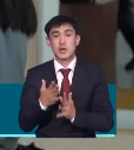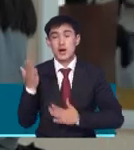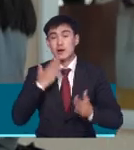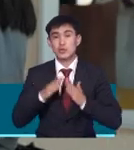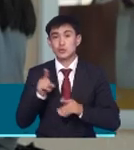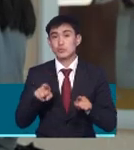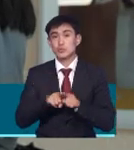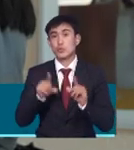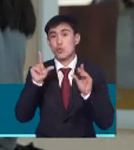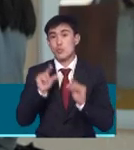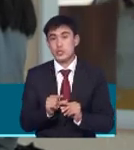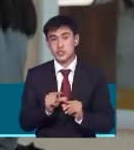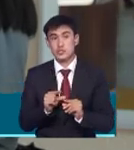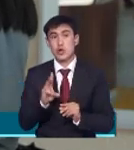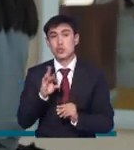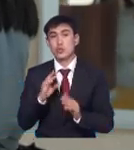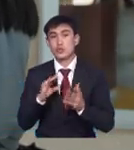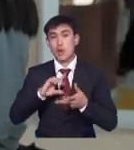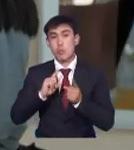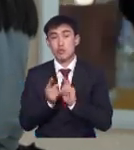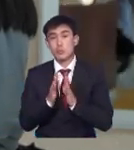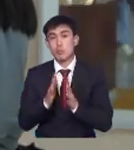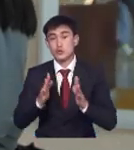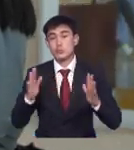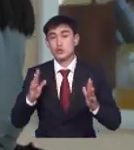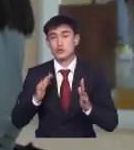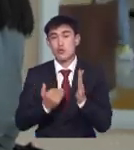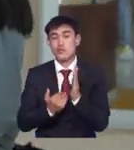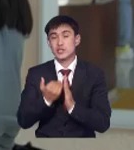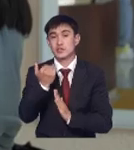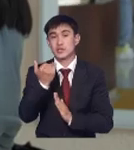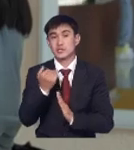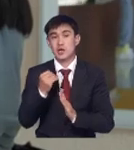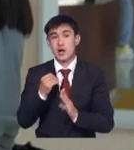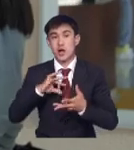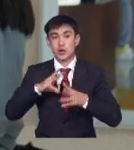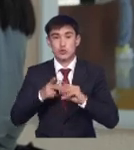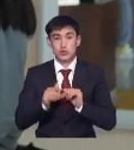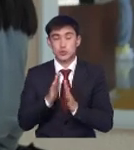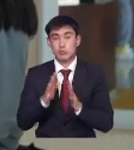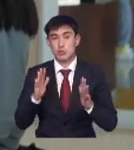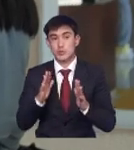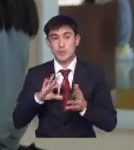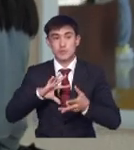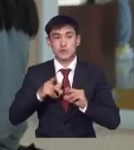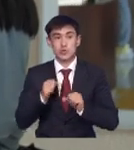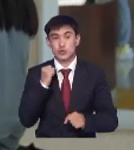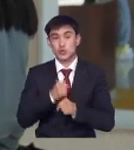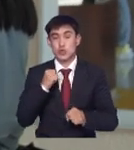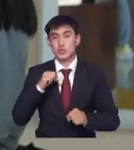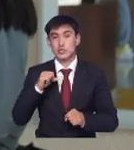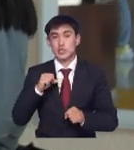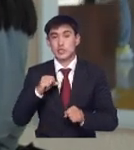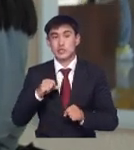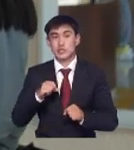чтобы что-то уменьшилось но наоборот всё больше и больше увеличивается как бы отчётности и всё строже стало с